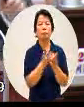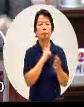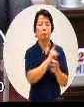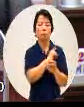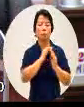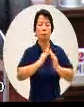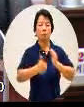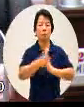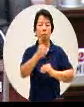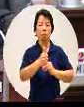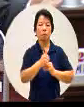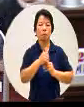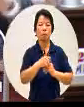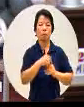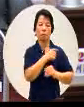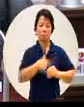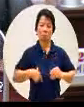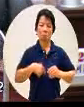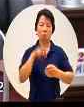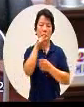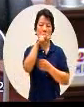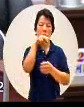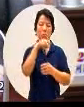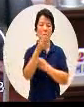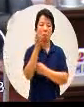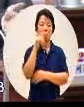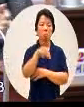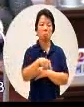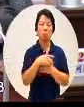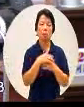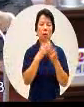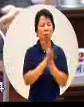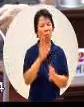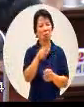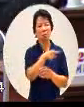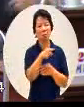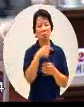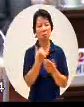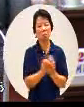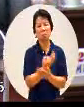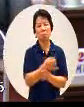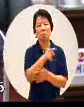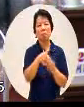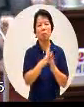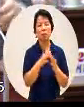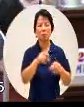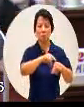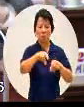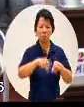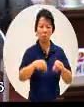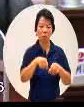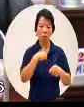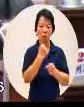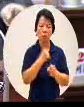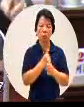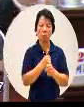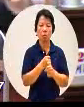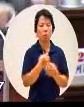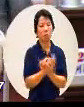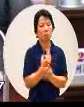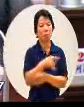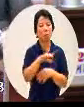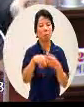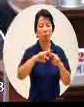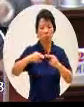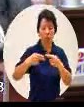他覺得運量不夠很簡單他覺得連發一條捷運不能做做下去就運量不夠所以他